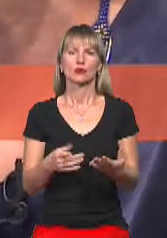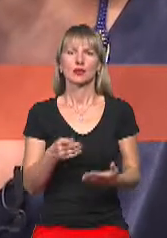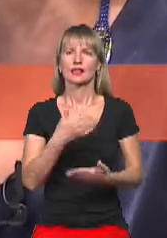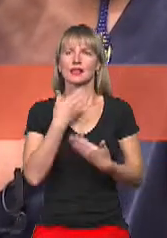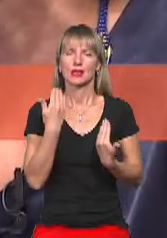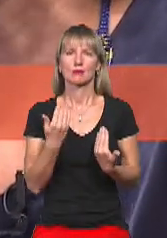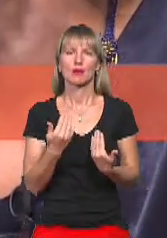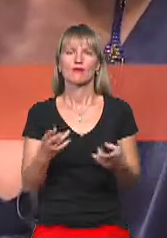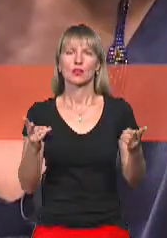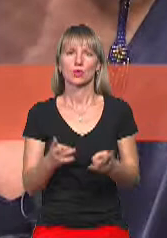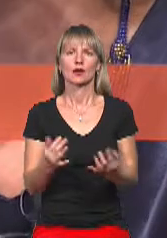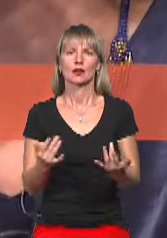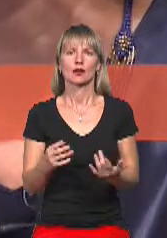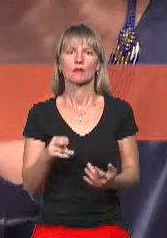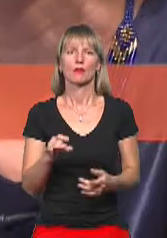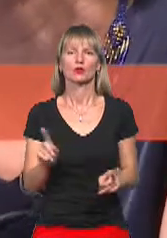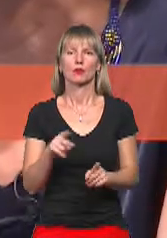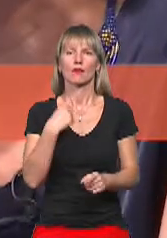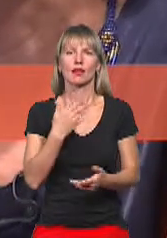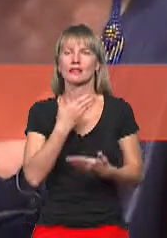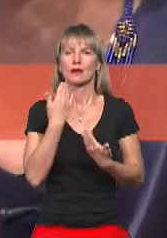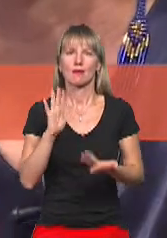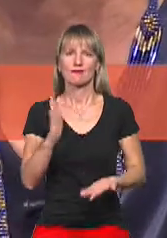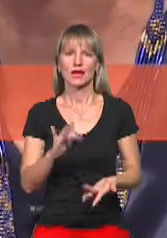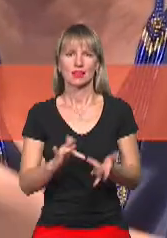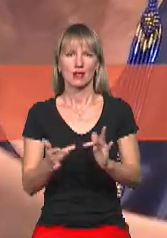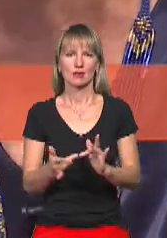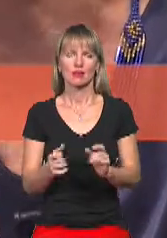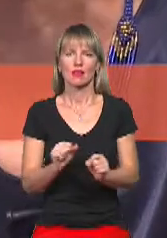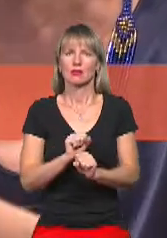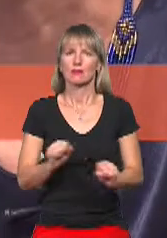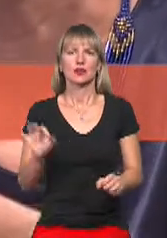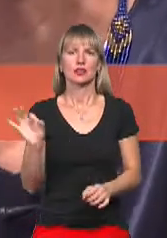в достатній кількості. Те, про що ми говоримо, нема онлайн. Ну, тобто не можна